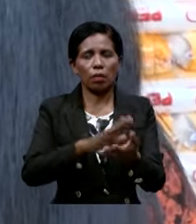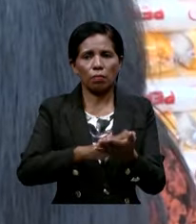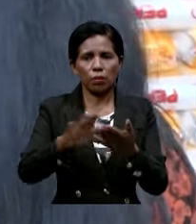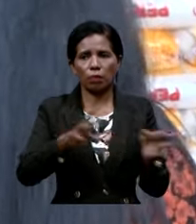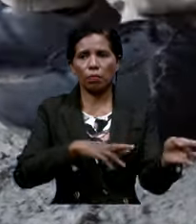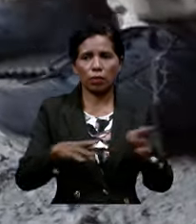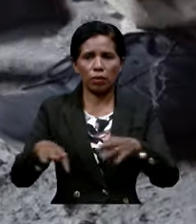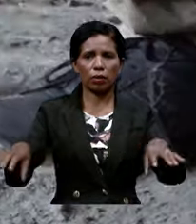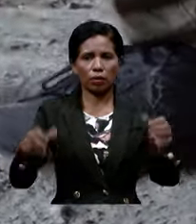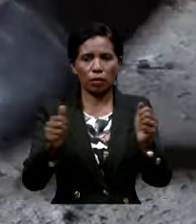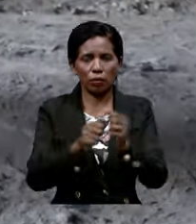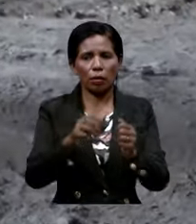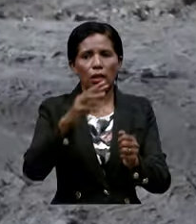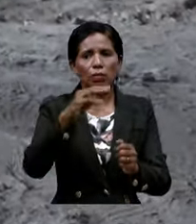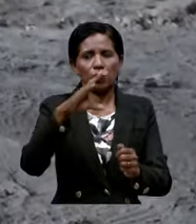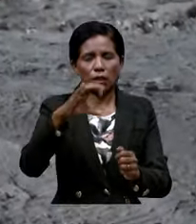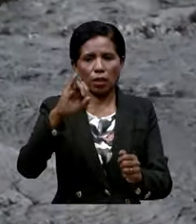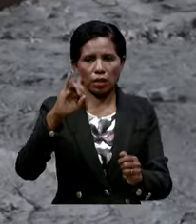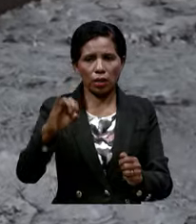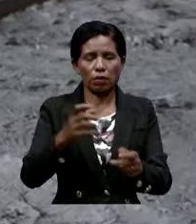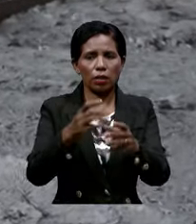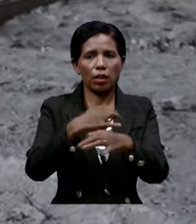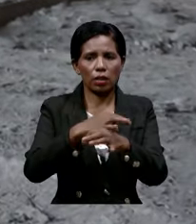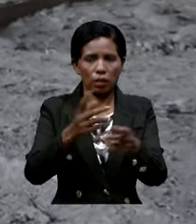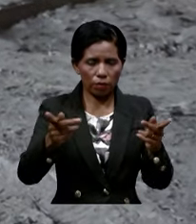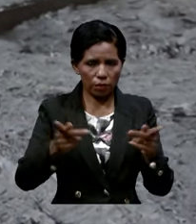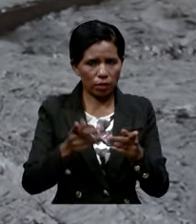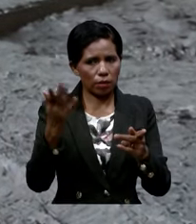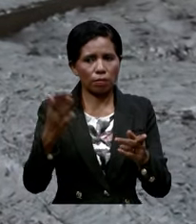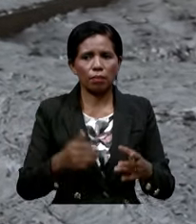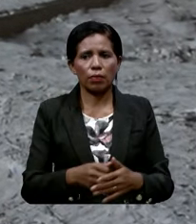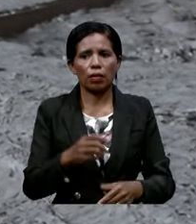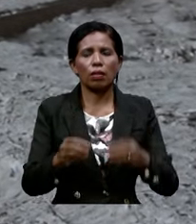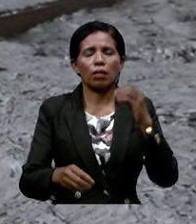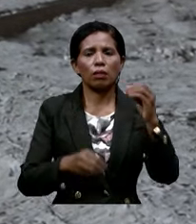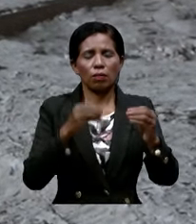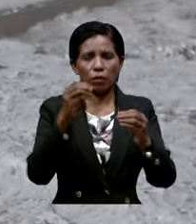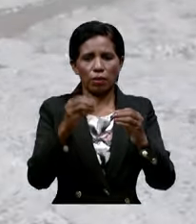pronto colabora ho MCI atu hadia fatin armazen ne. Kona babe